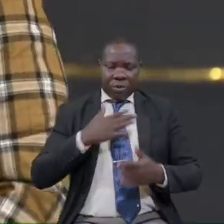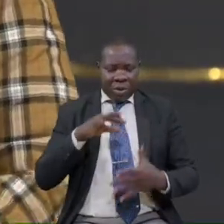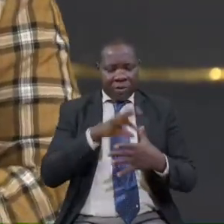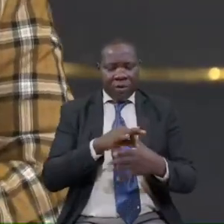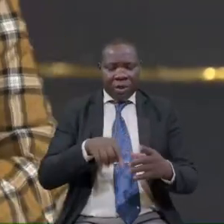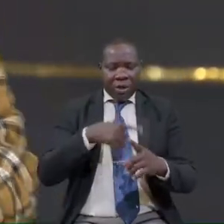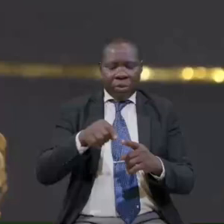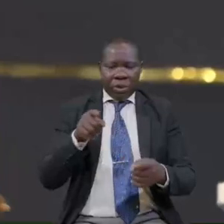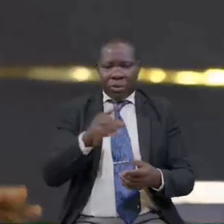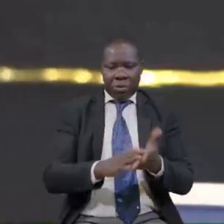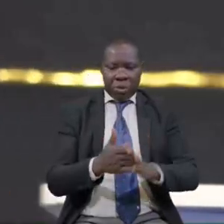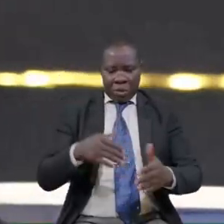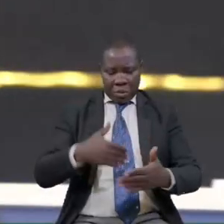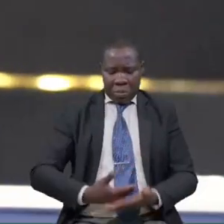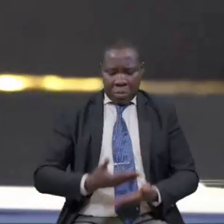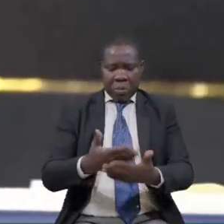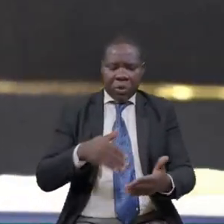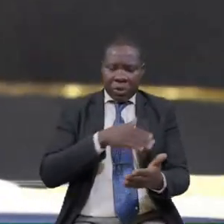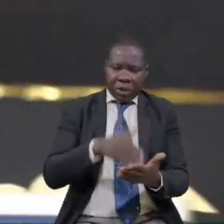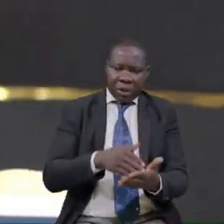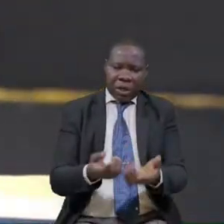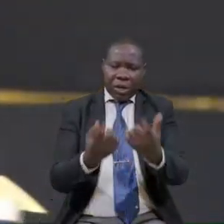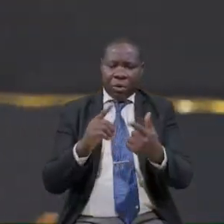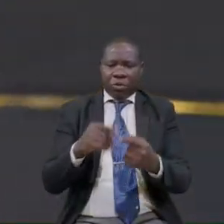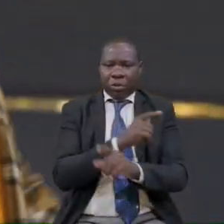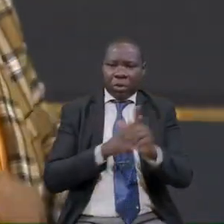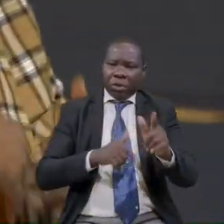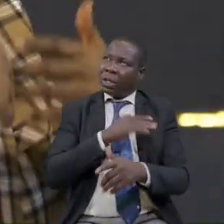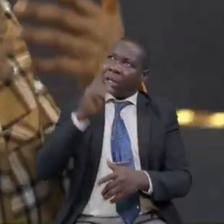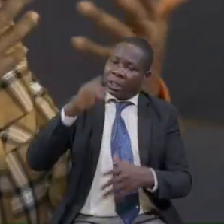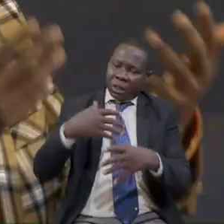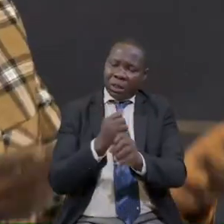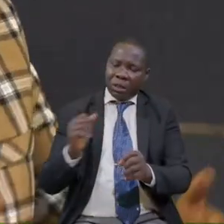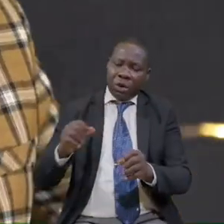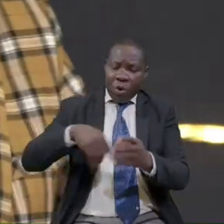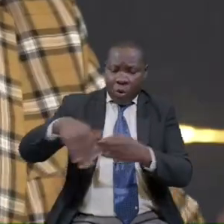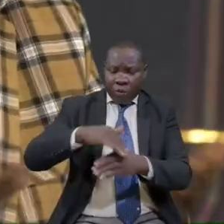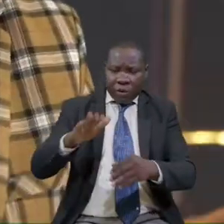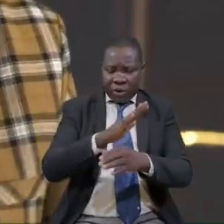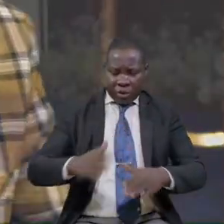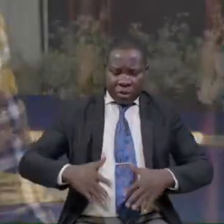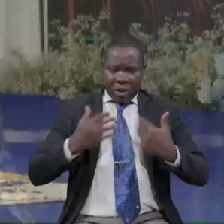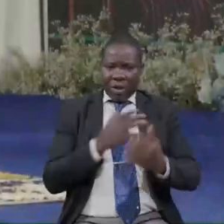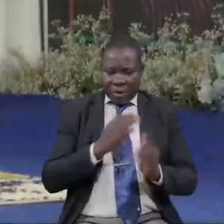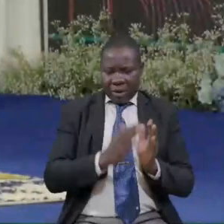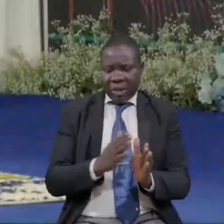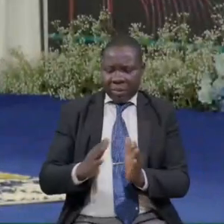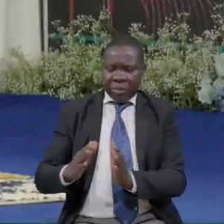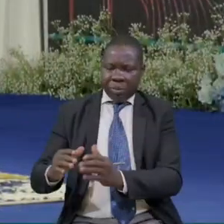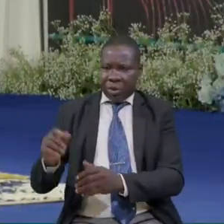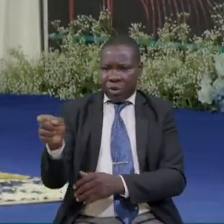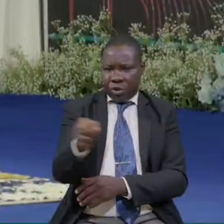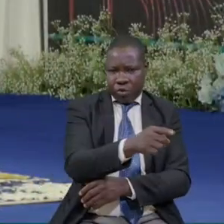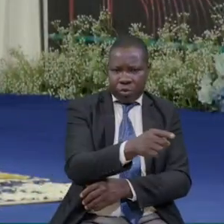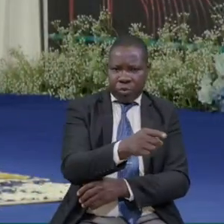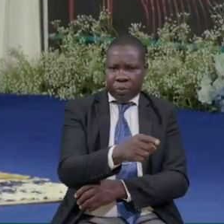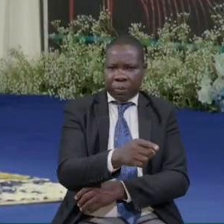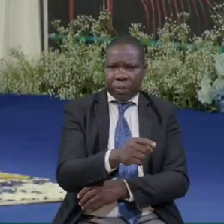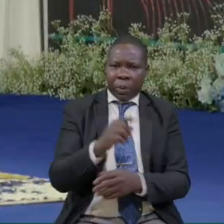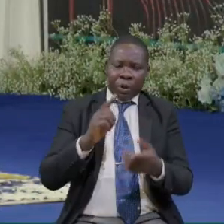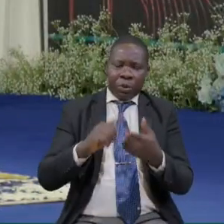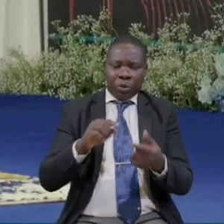âme. Quand tu n'es de nouveau, tu viens au Seigneur. Le Seigneur prend votre vie et le Seigneur vous prépare